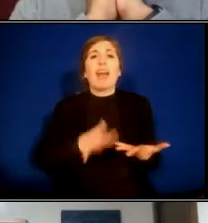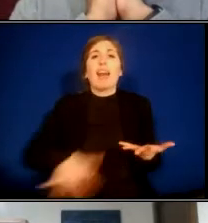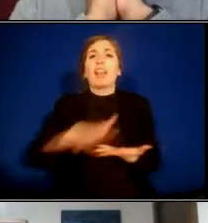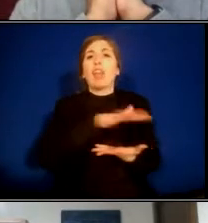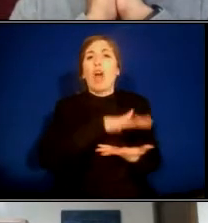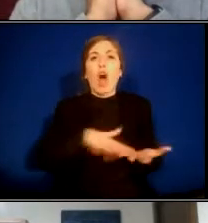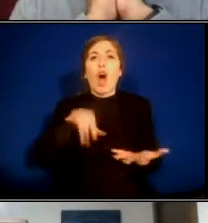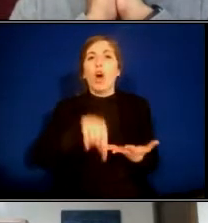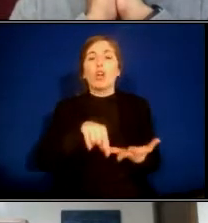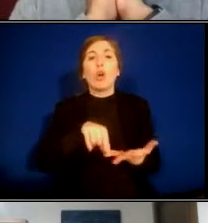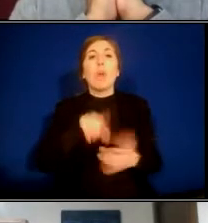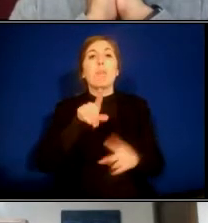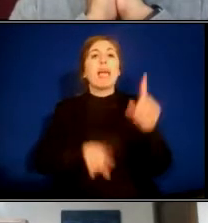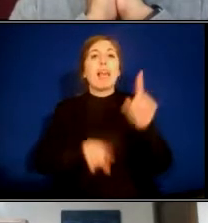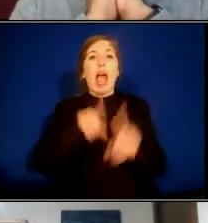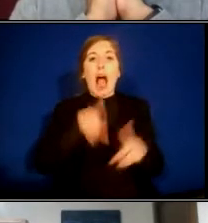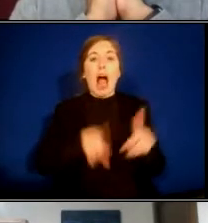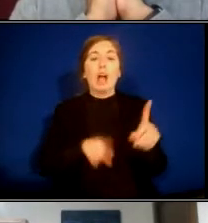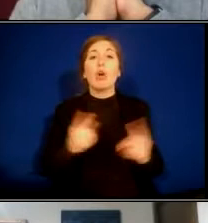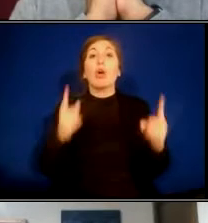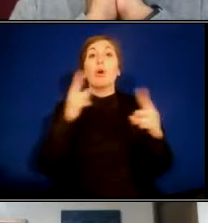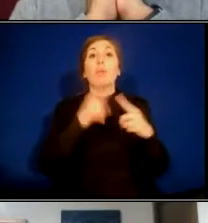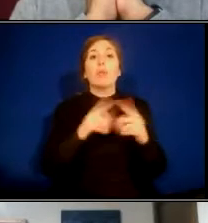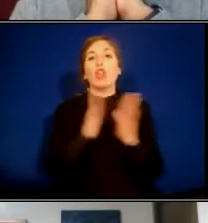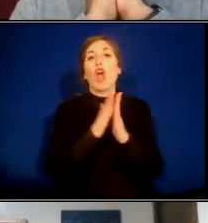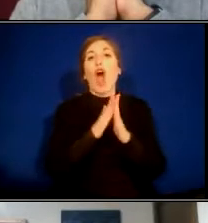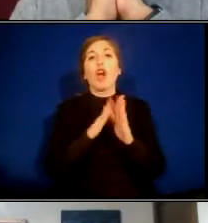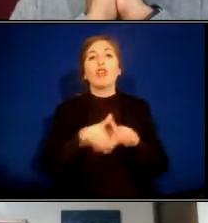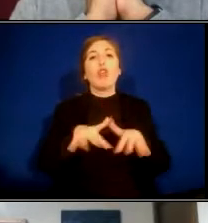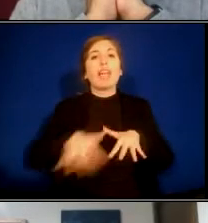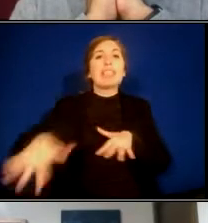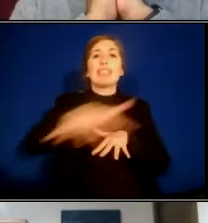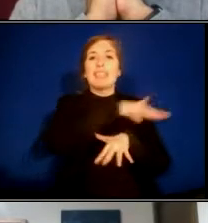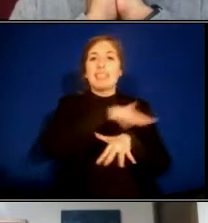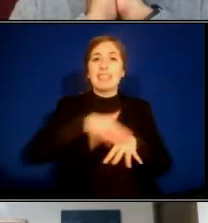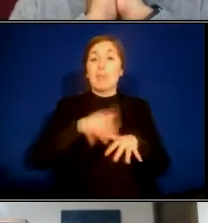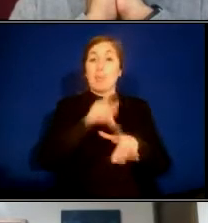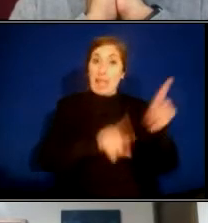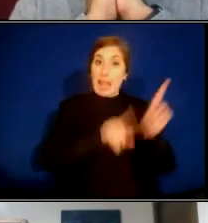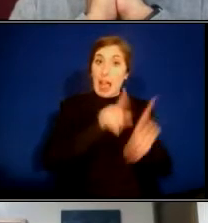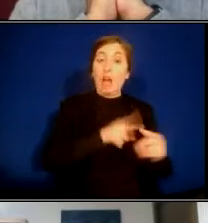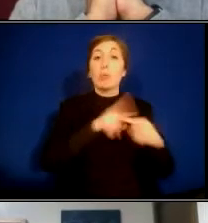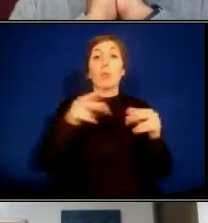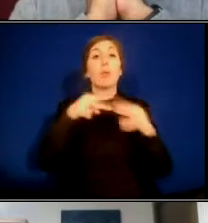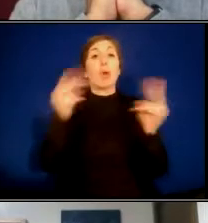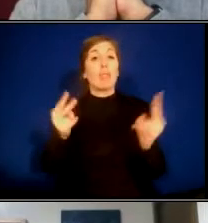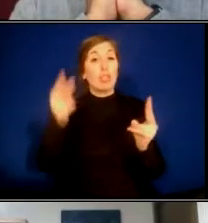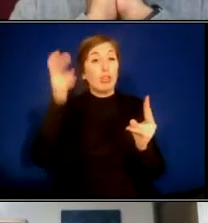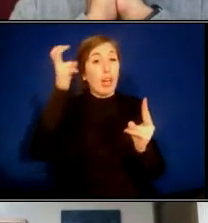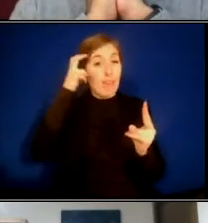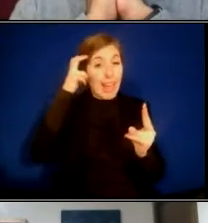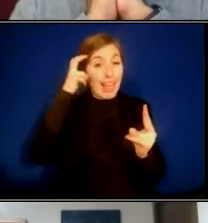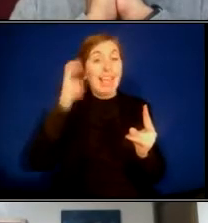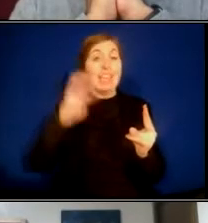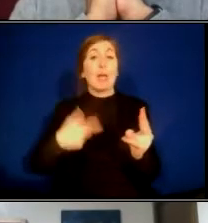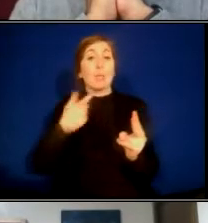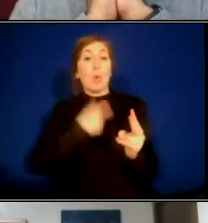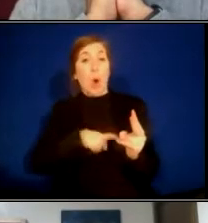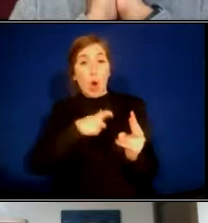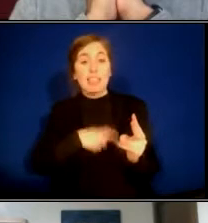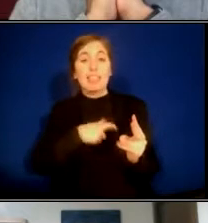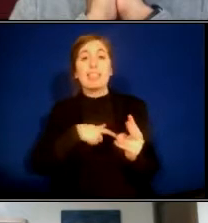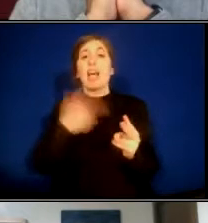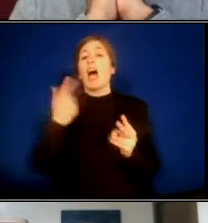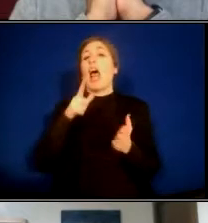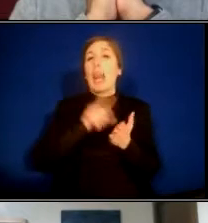è solo Milano, ma è anche appunto la provincia di Varese, di Monza e Brianza, di Lecco, una